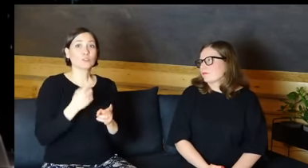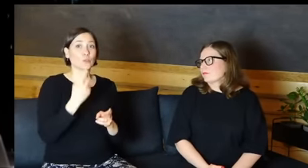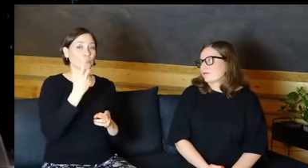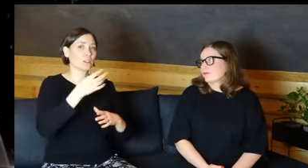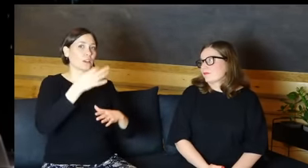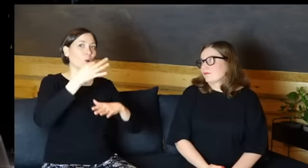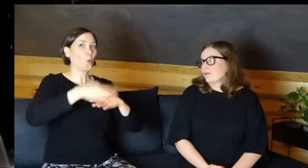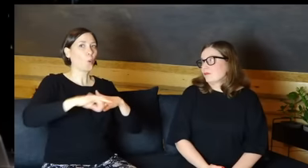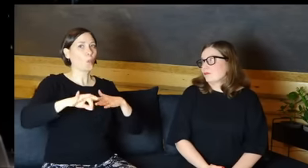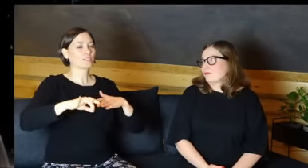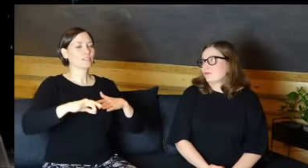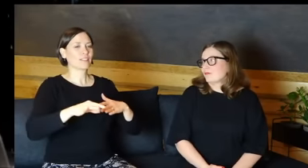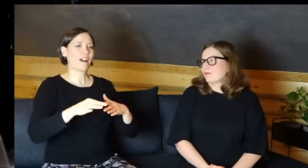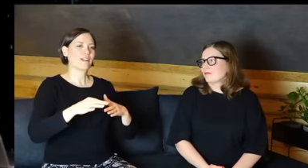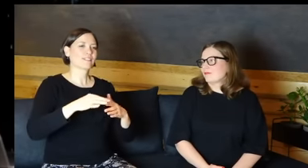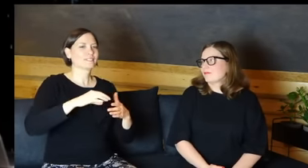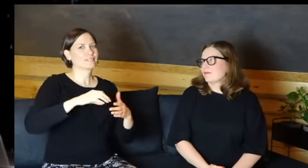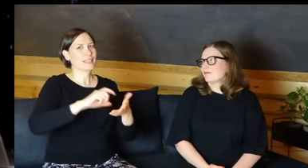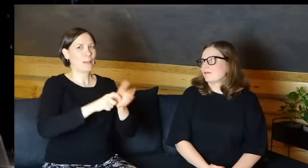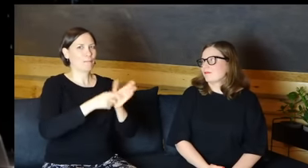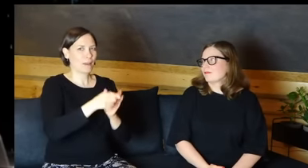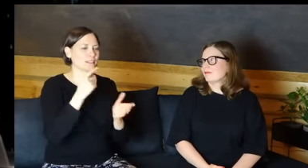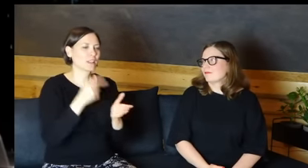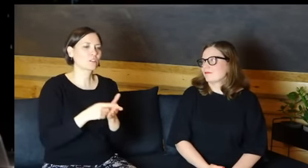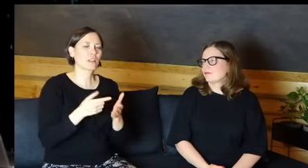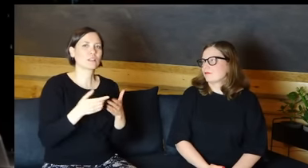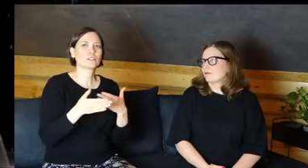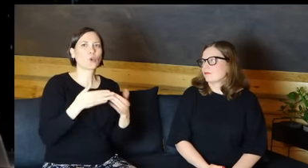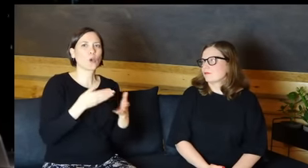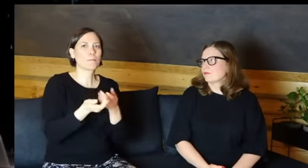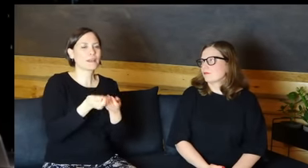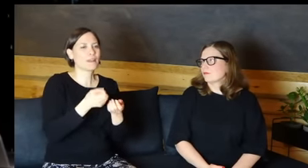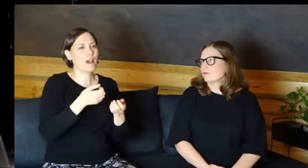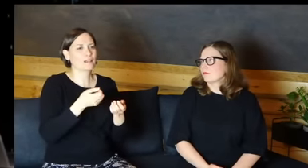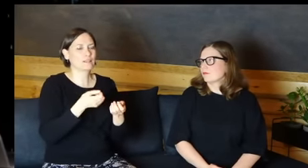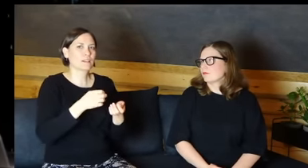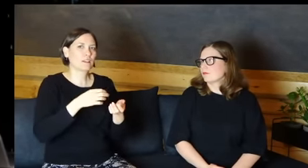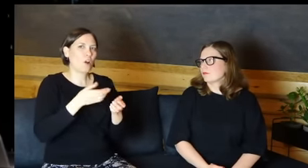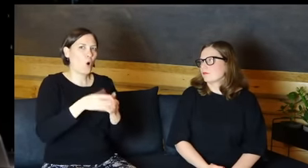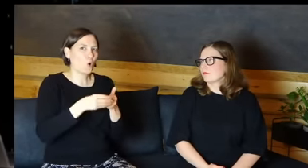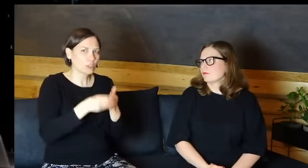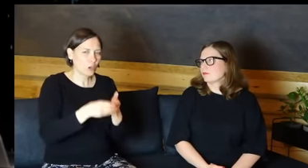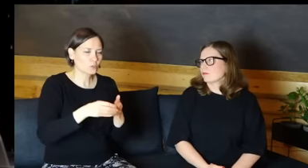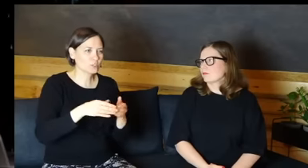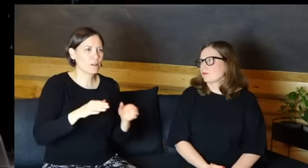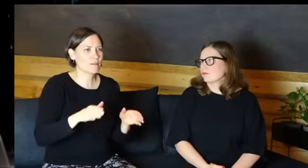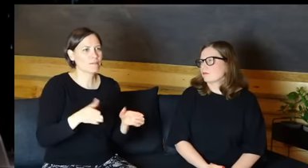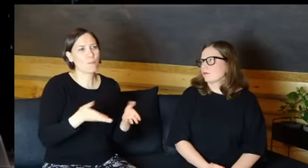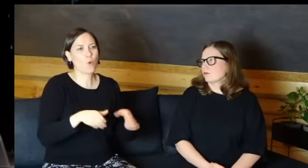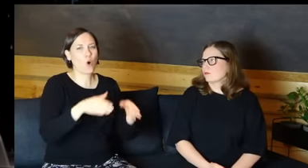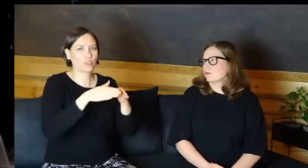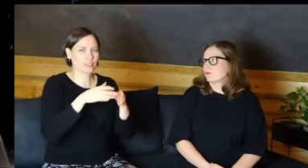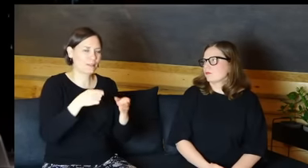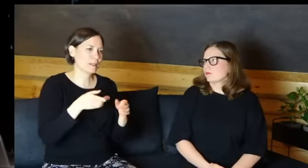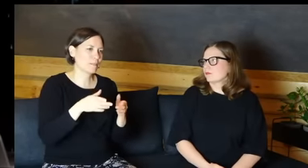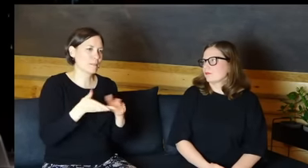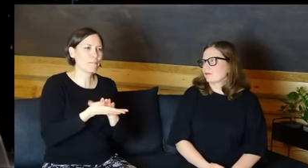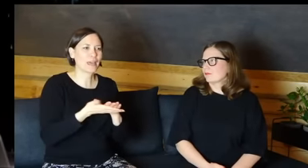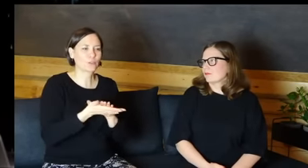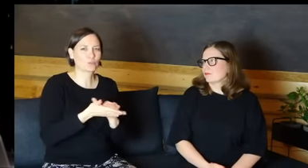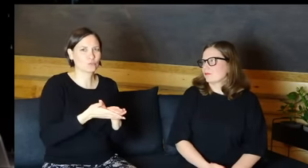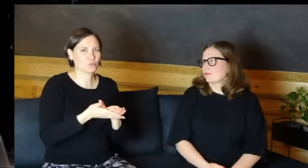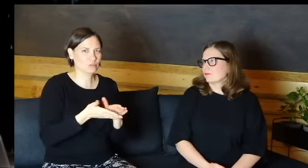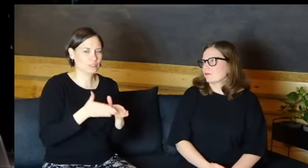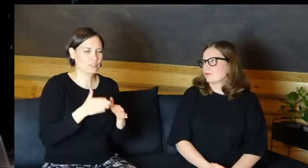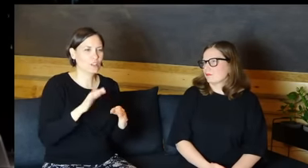meidän liiketoiminnassa, eli toiminnanohjausjärjestelmän muottia, sen peruskorjaus on aloitettu, eli sitä ollaan muokkaamassa